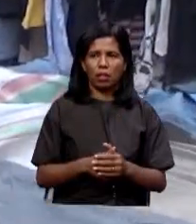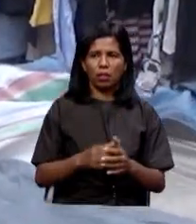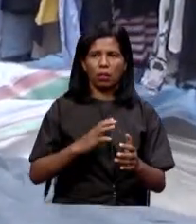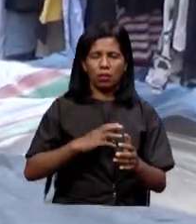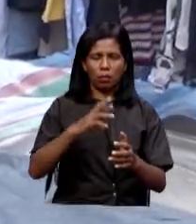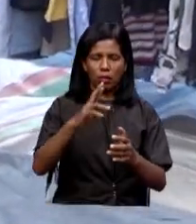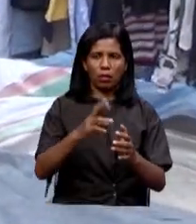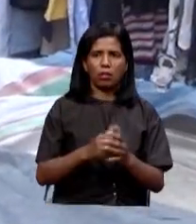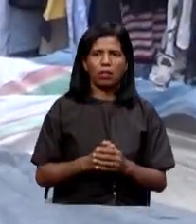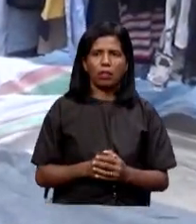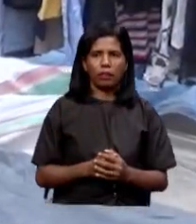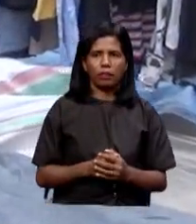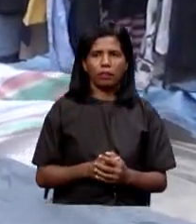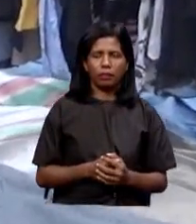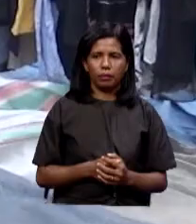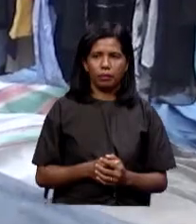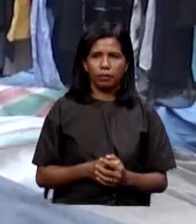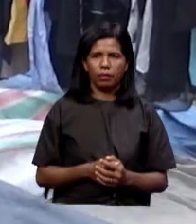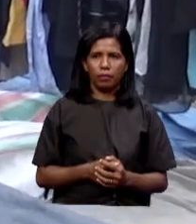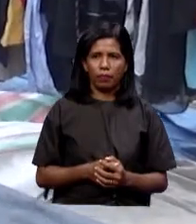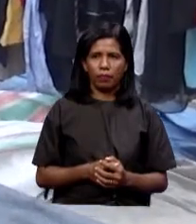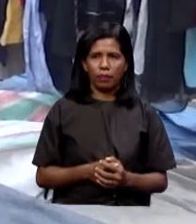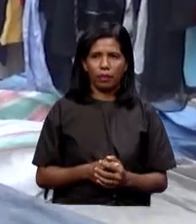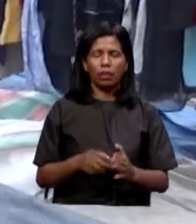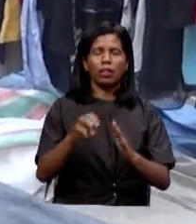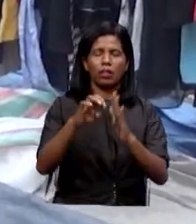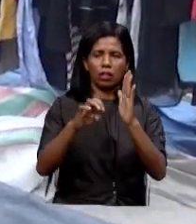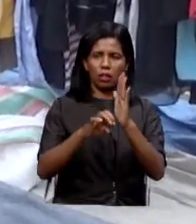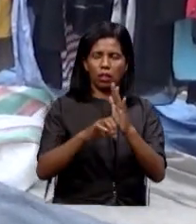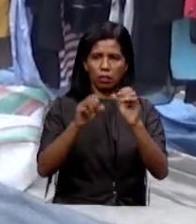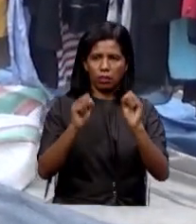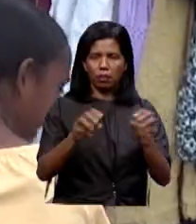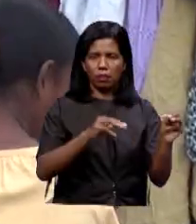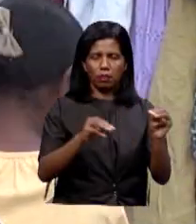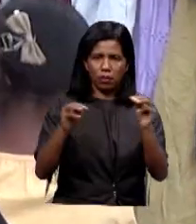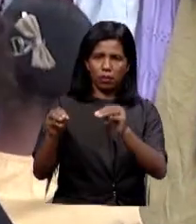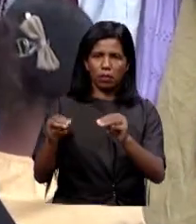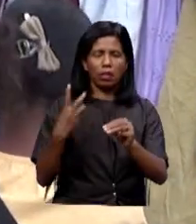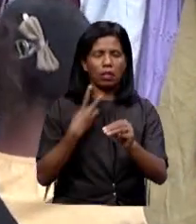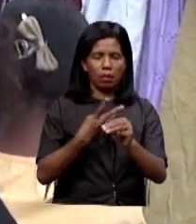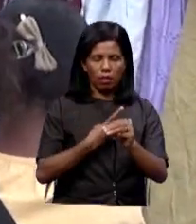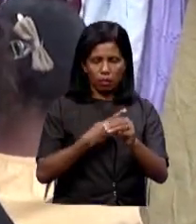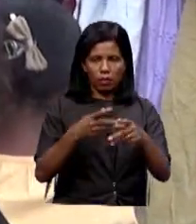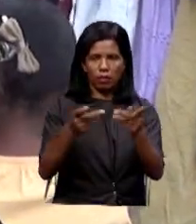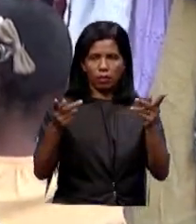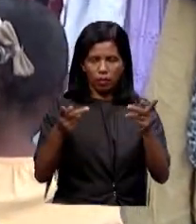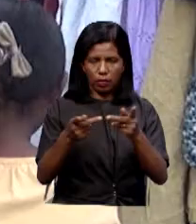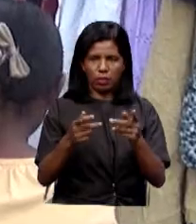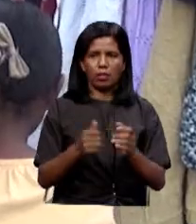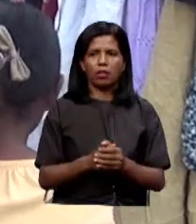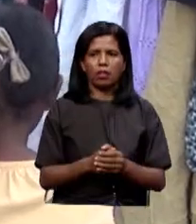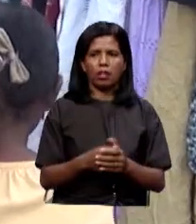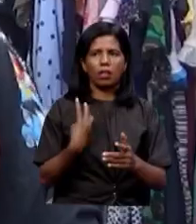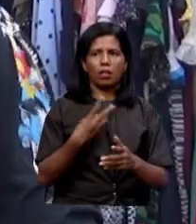Kampung Baru alia 4 September ene be here staru behan muda ami ba fatin re mak be ni perperadona ami